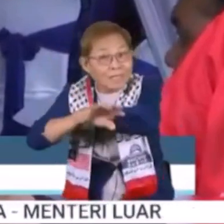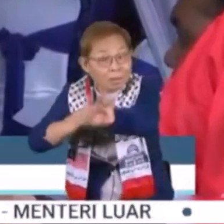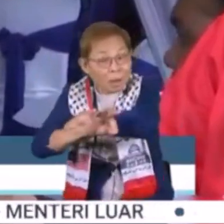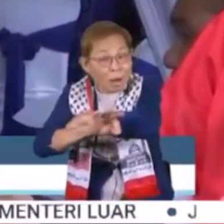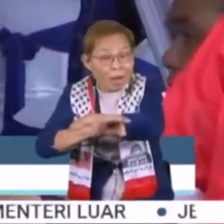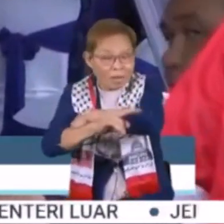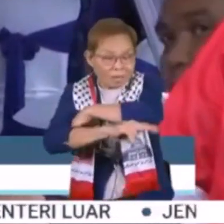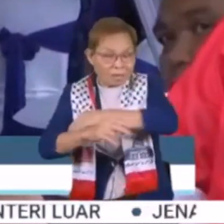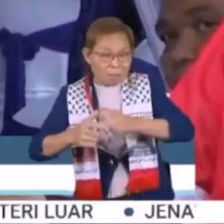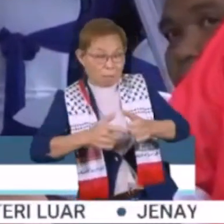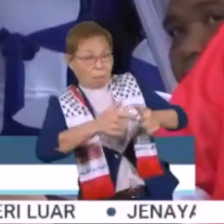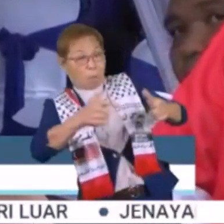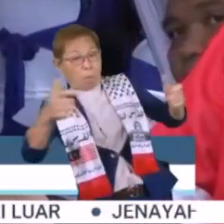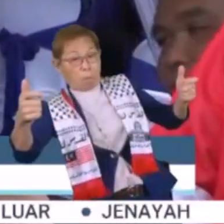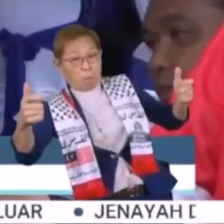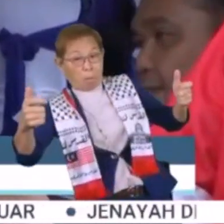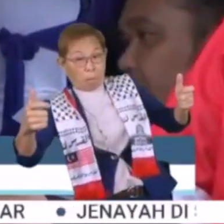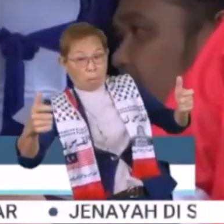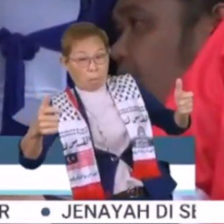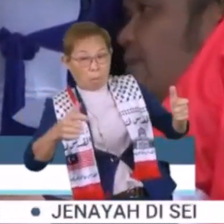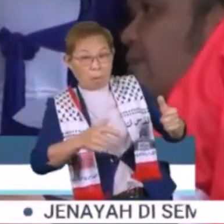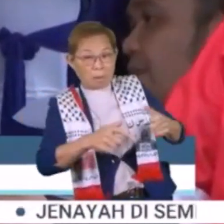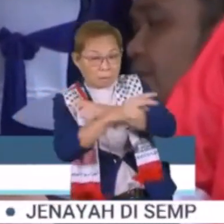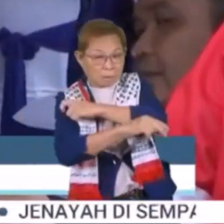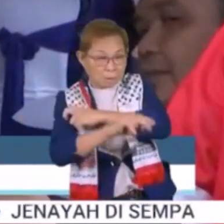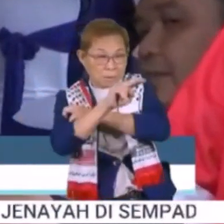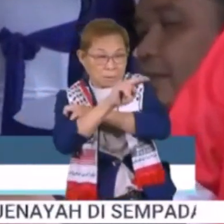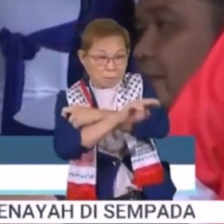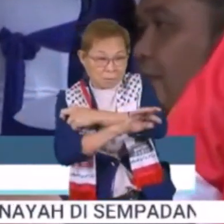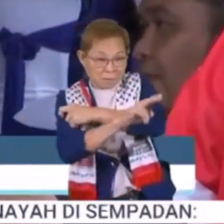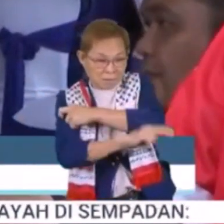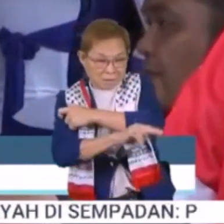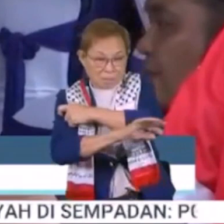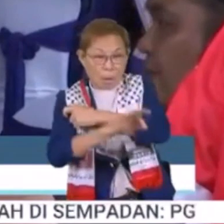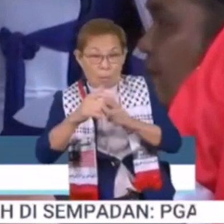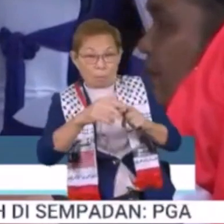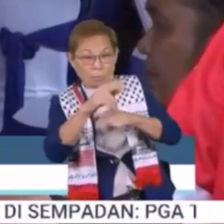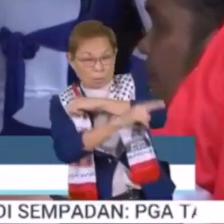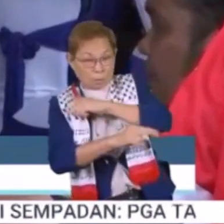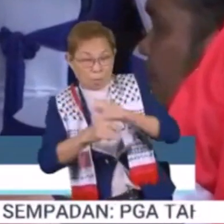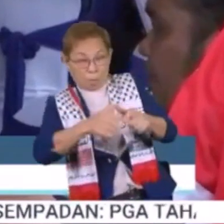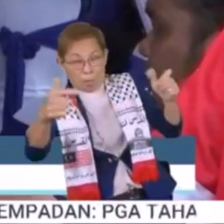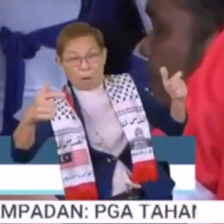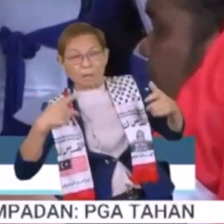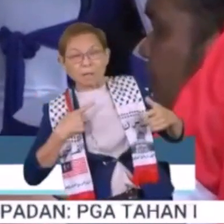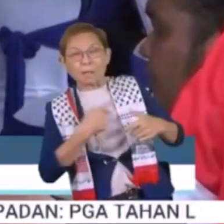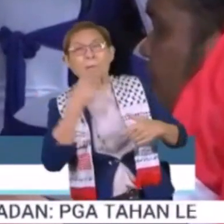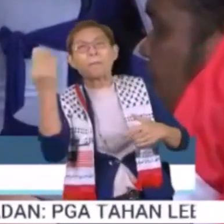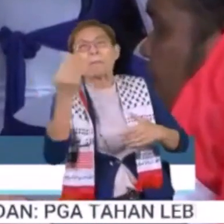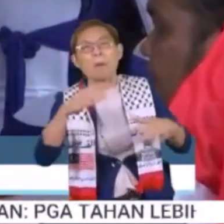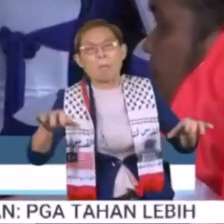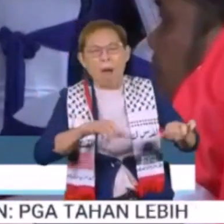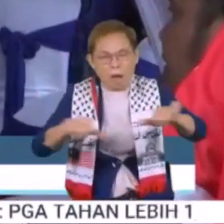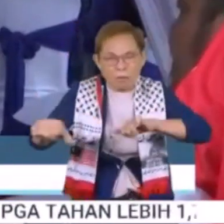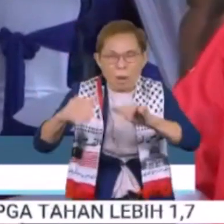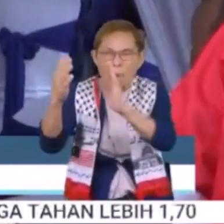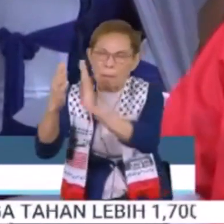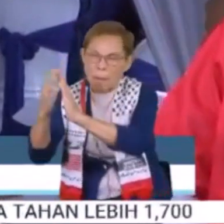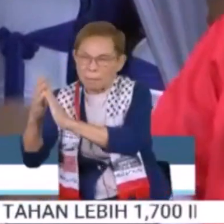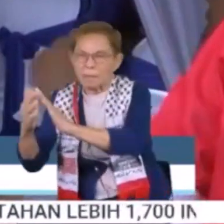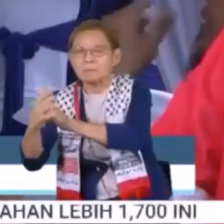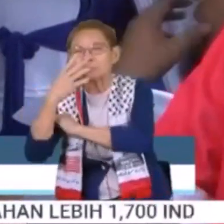negeri yang sangat besar, Yelin. Kita biasanya melakukan pelbagai aktiviti di kawasan bandar,